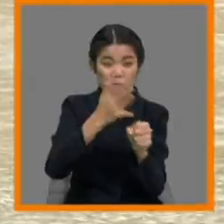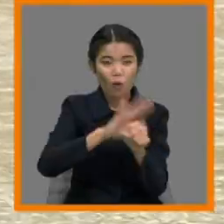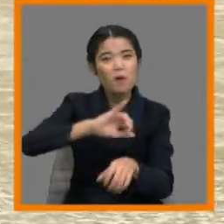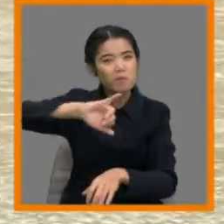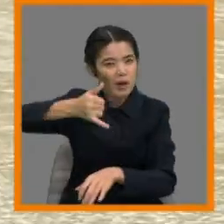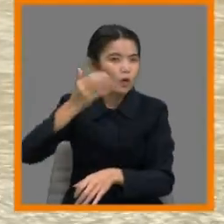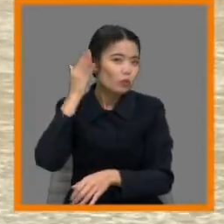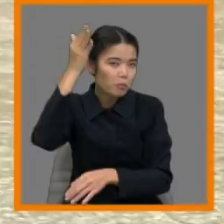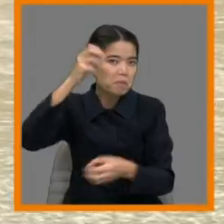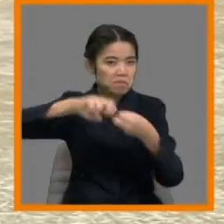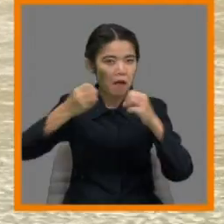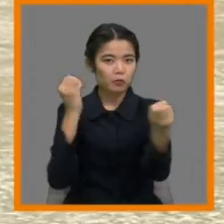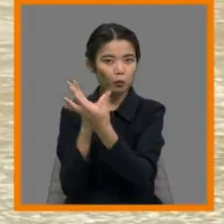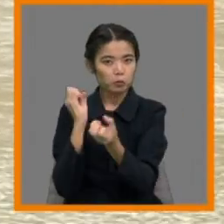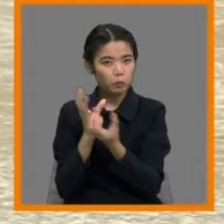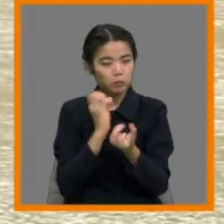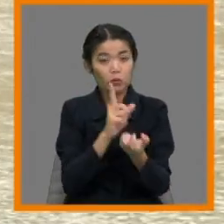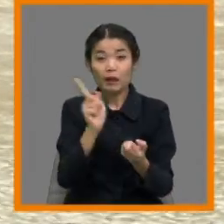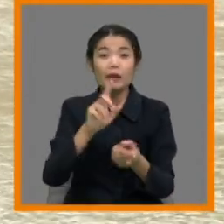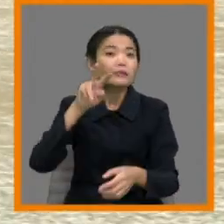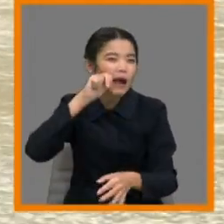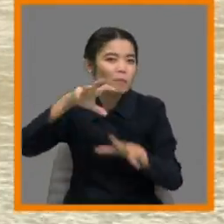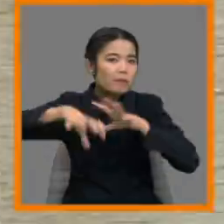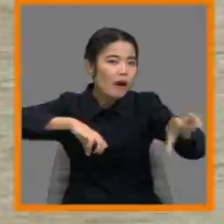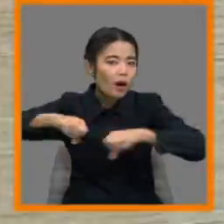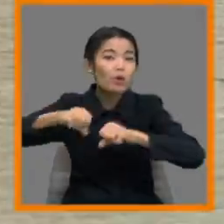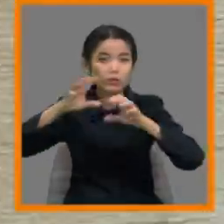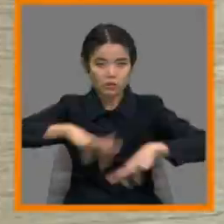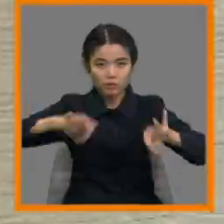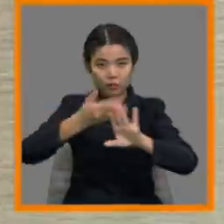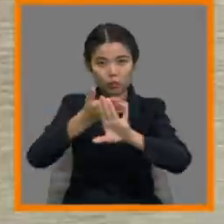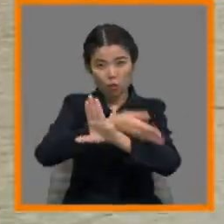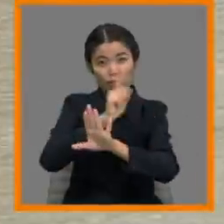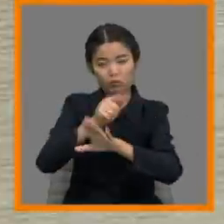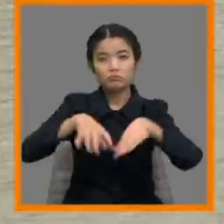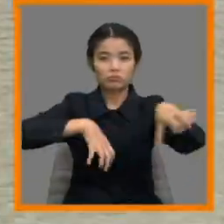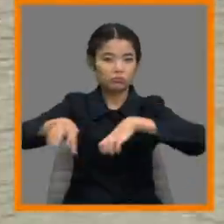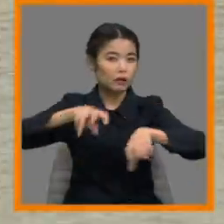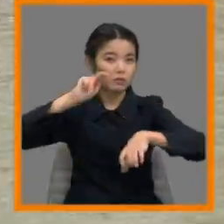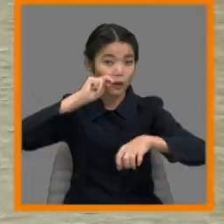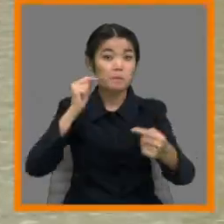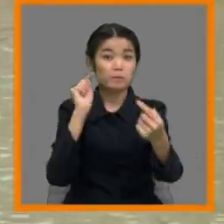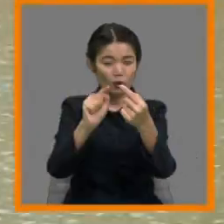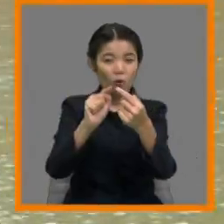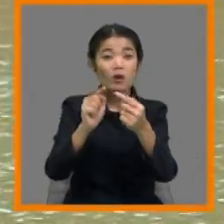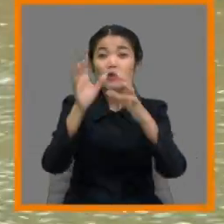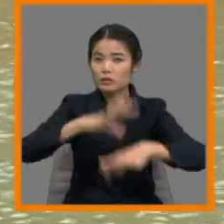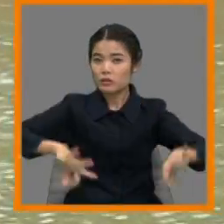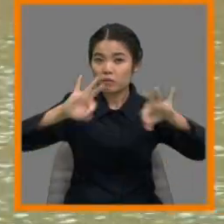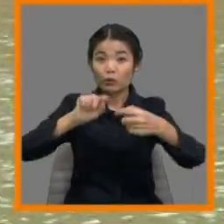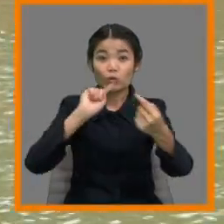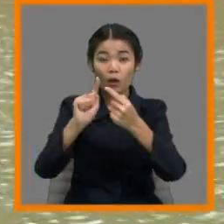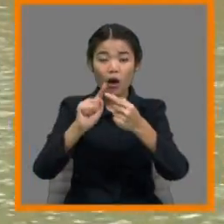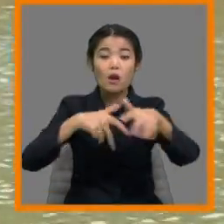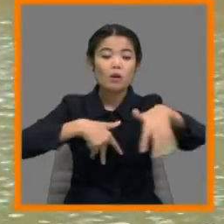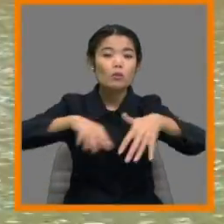จลเพื่อแย่งชิงน้ำดังนั้นจึงต้องเร่งจัดการน้ำให้ถูกหลักบริหารตั้งแต่ตอนนี้โดยเสนอให้มุ่งเน้นไปที่การปรับตัวของ